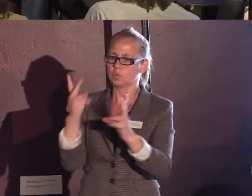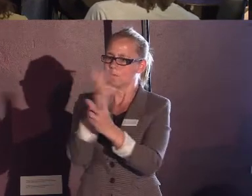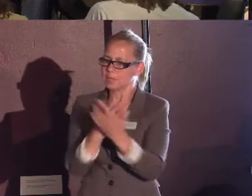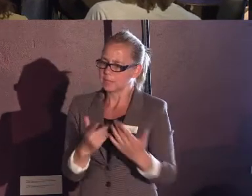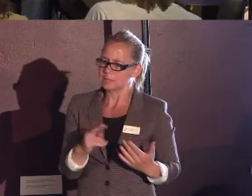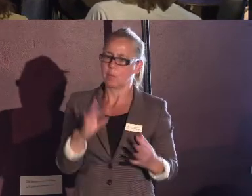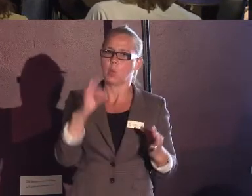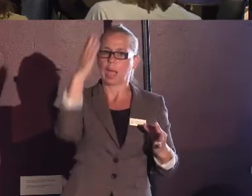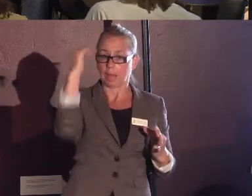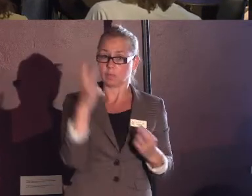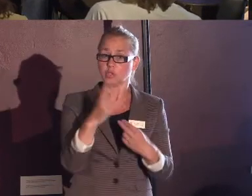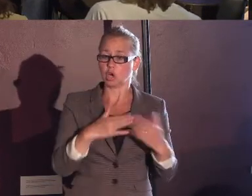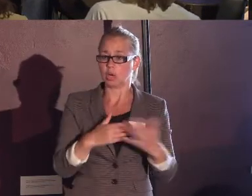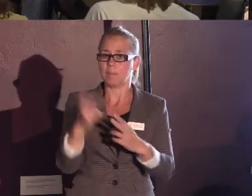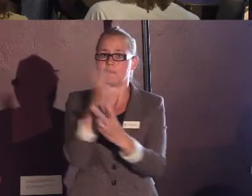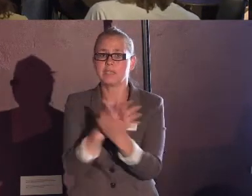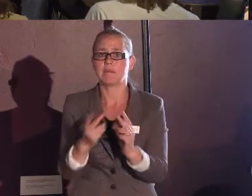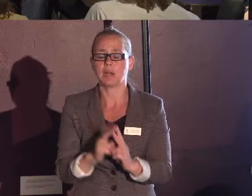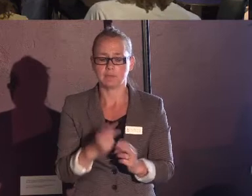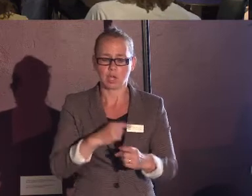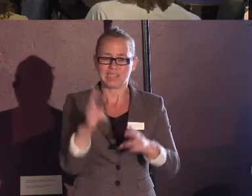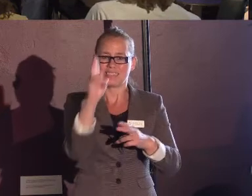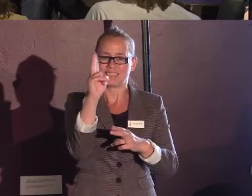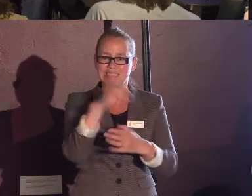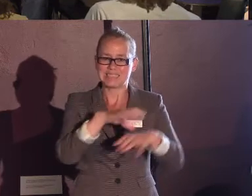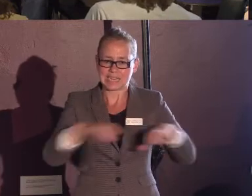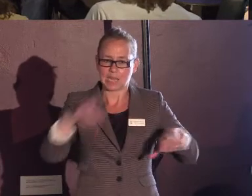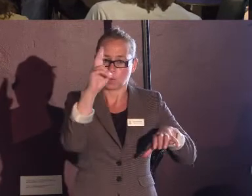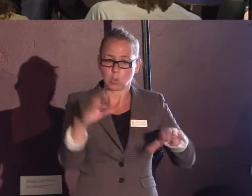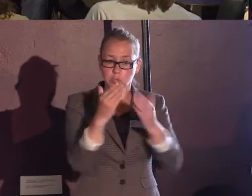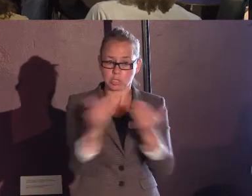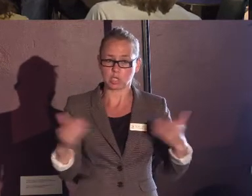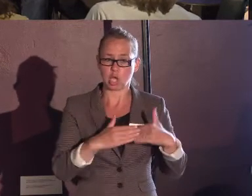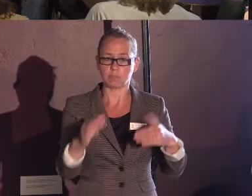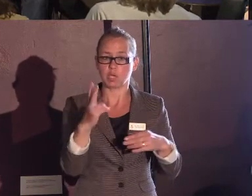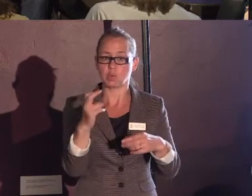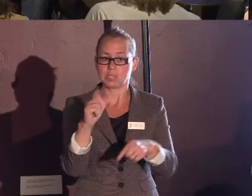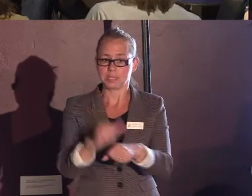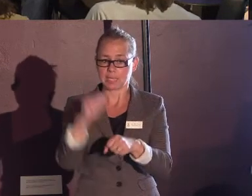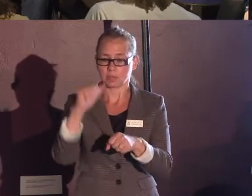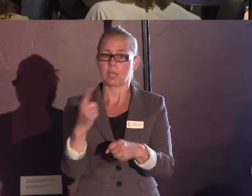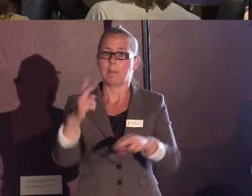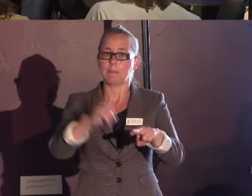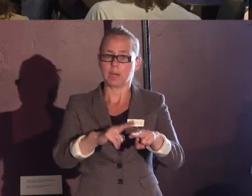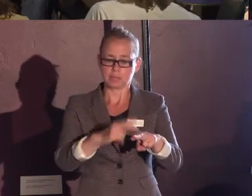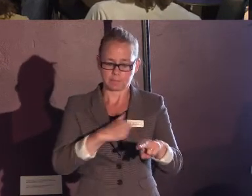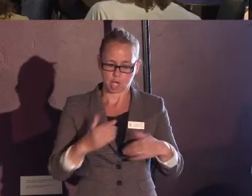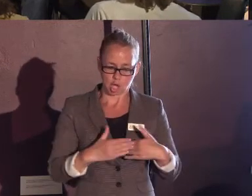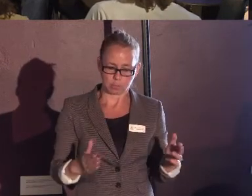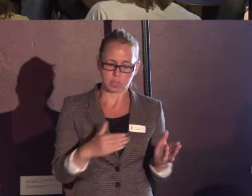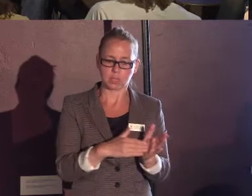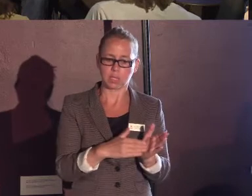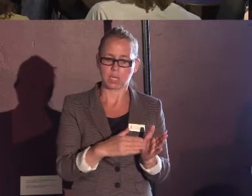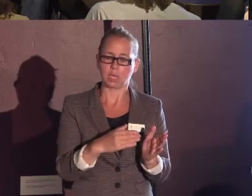kan göra. Vi kommer ju bygga scenkonstmuseet som öppnar 2016, och det kommer ju vara en plats så att säga där vi öppnar